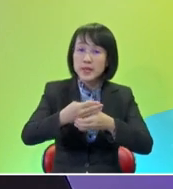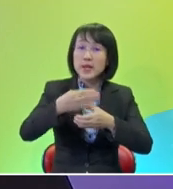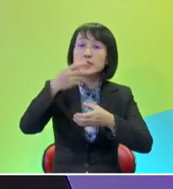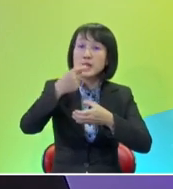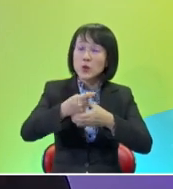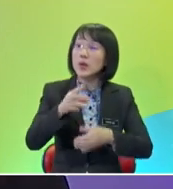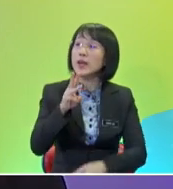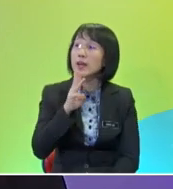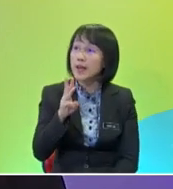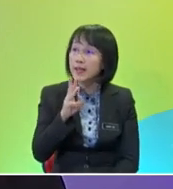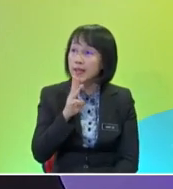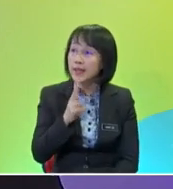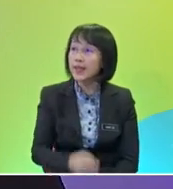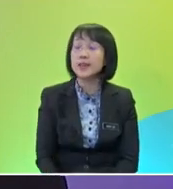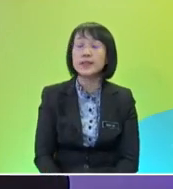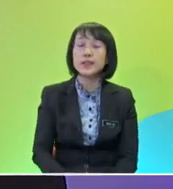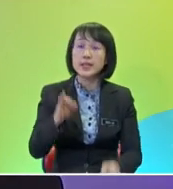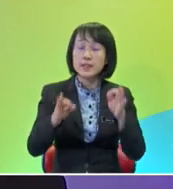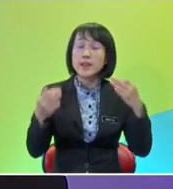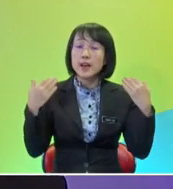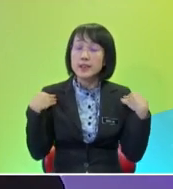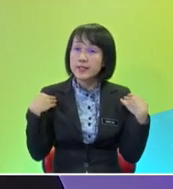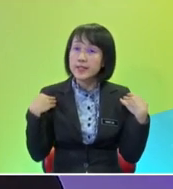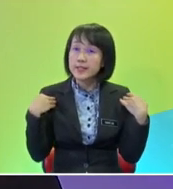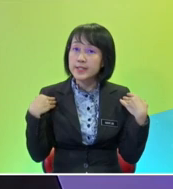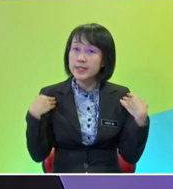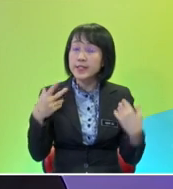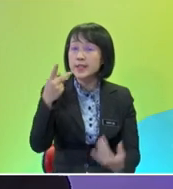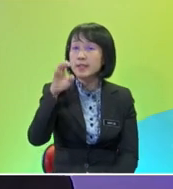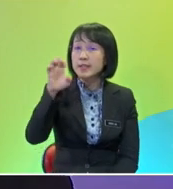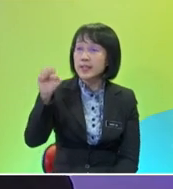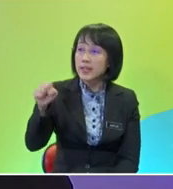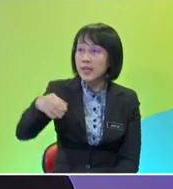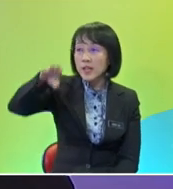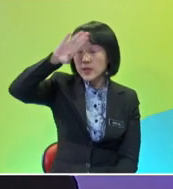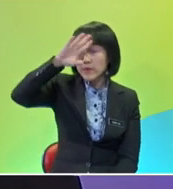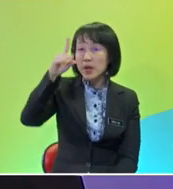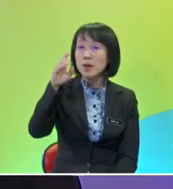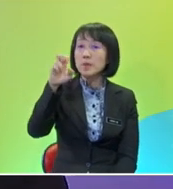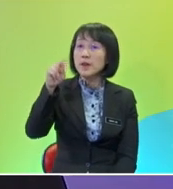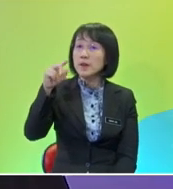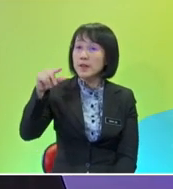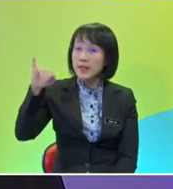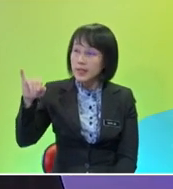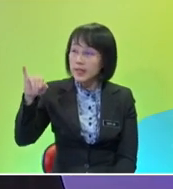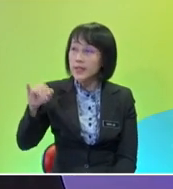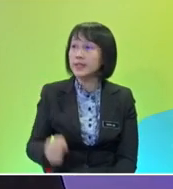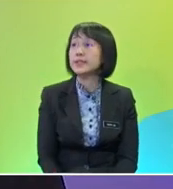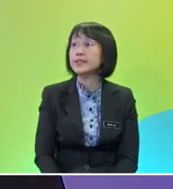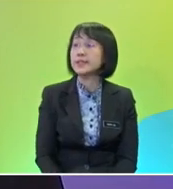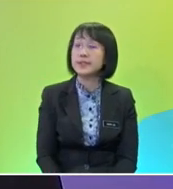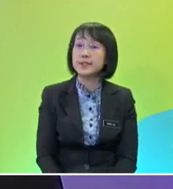air, dan sekiranya berlaku kes-kes demam denggi, kita